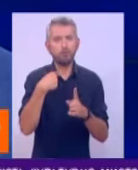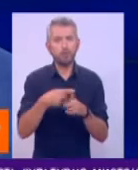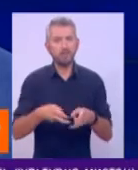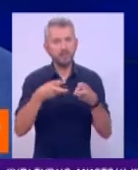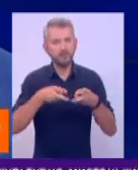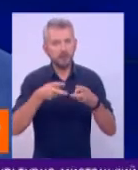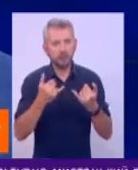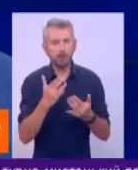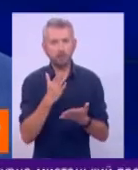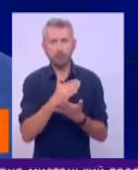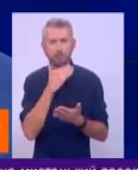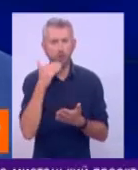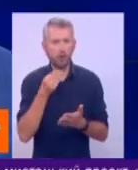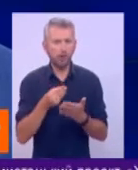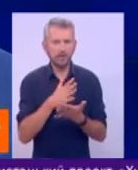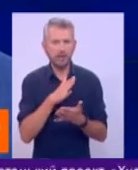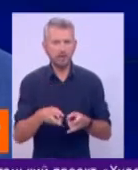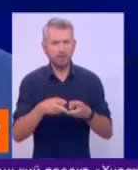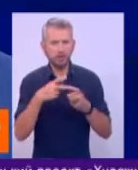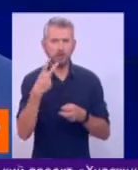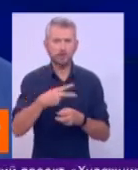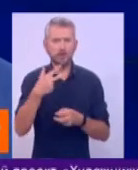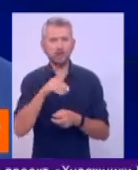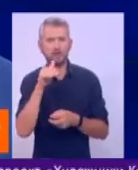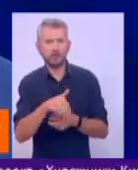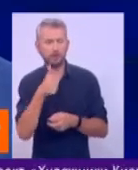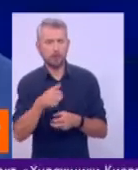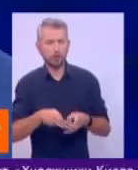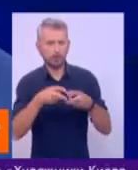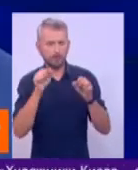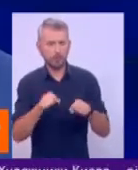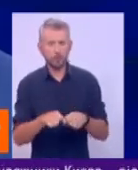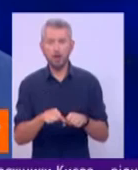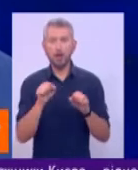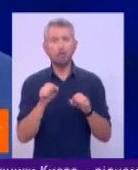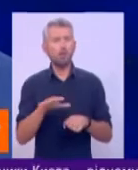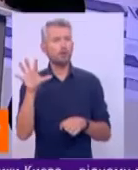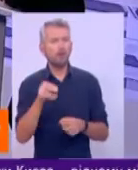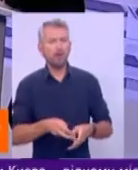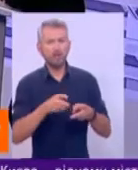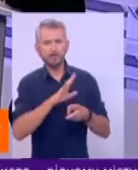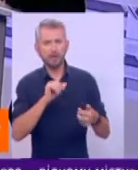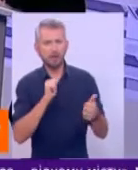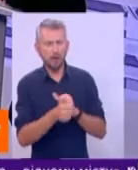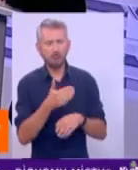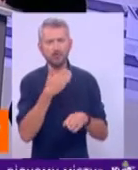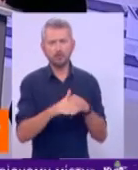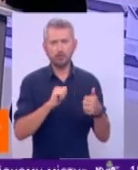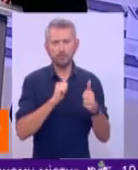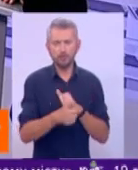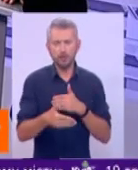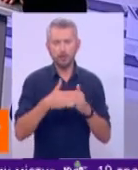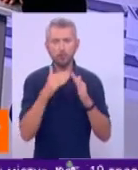что сейчас есть много недорогих лифтов, там 20-30 тысяч, хороший лифт можно. К тому же можно не менять весь лифт, да, заменить частично.